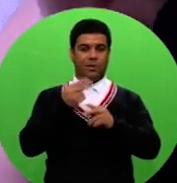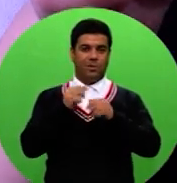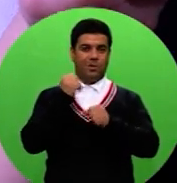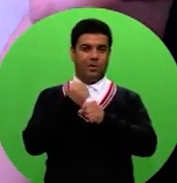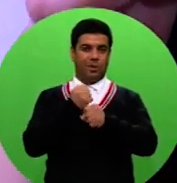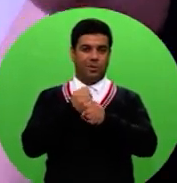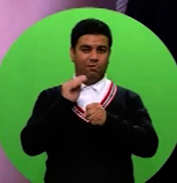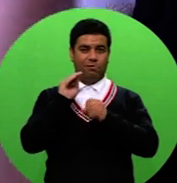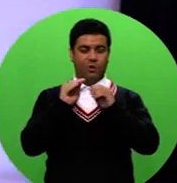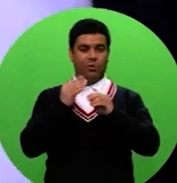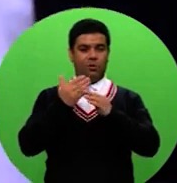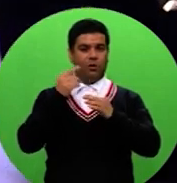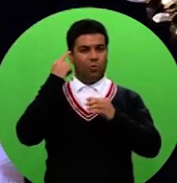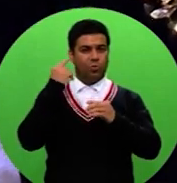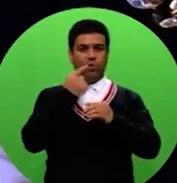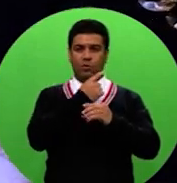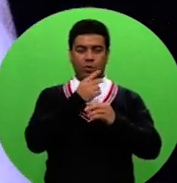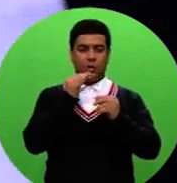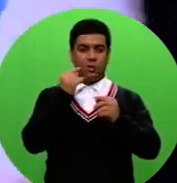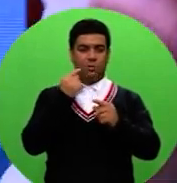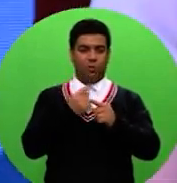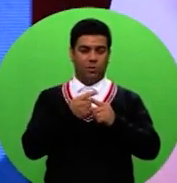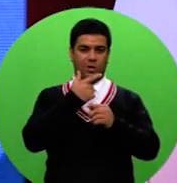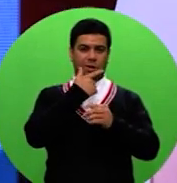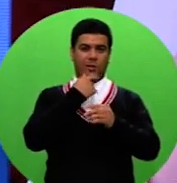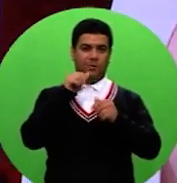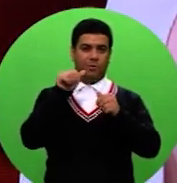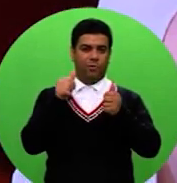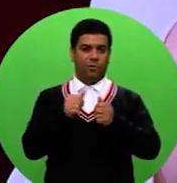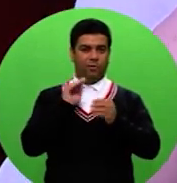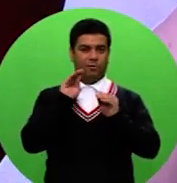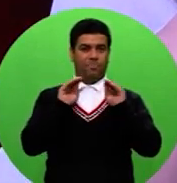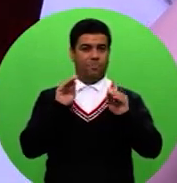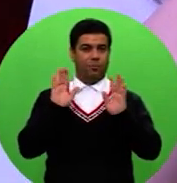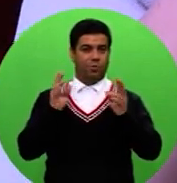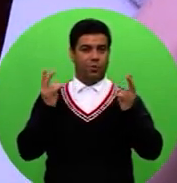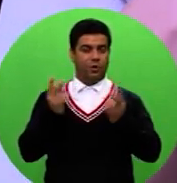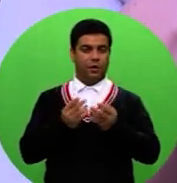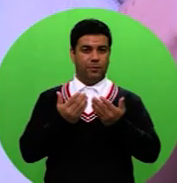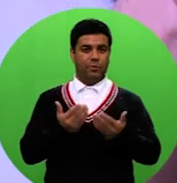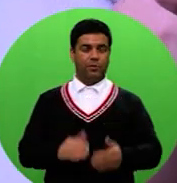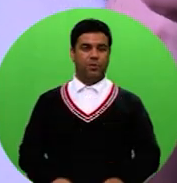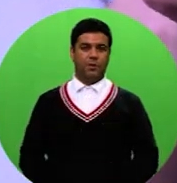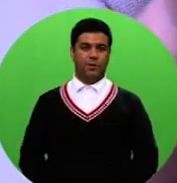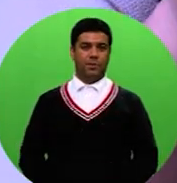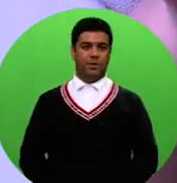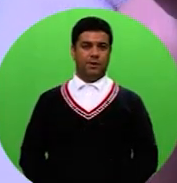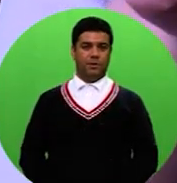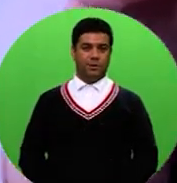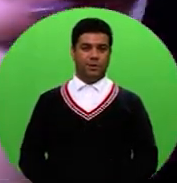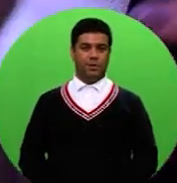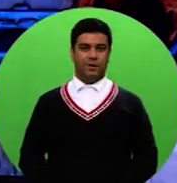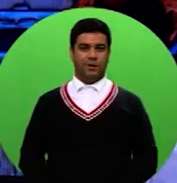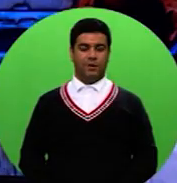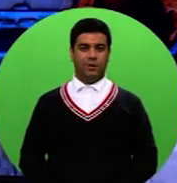его прижимаем. Вот одно ушко, а вот другое ушко. Вот мы его